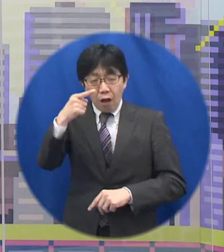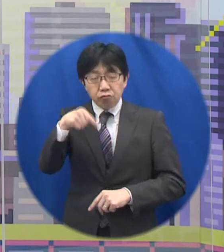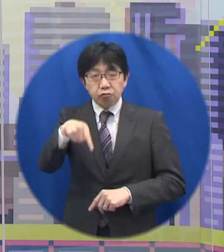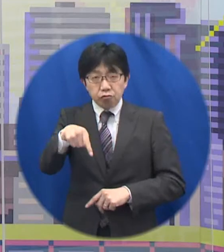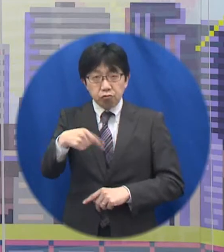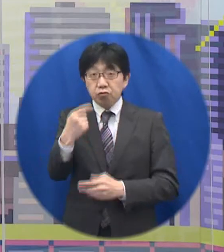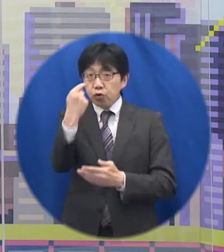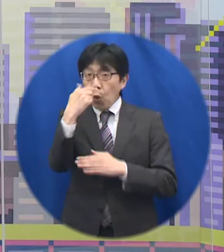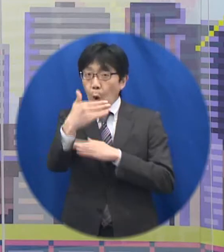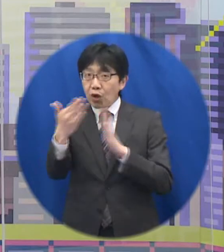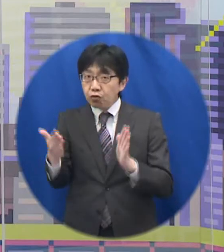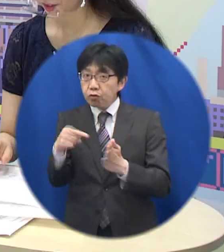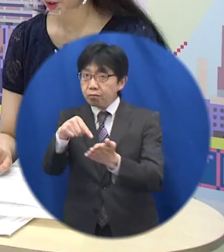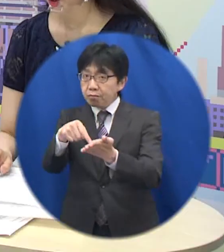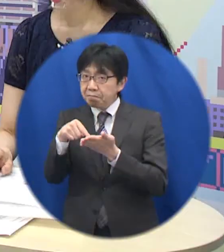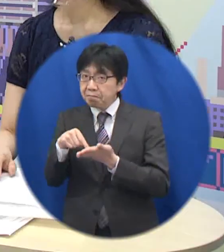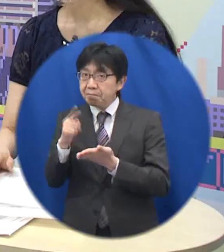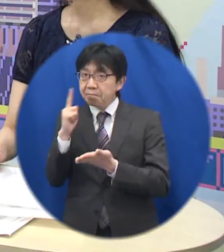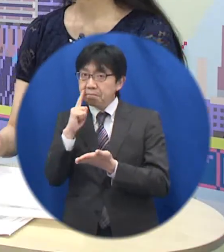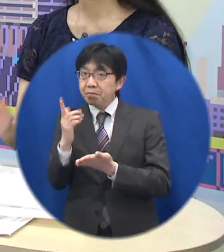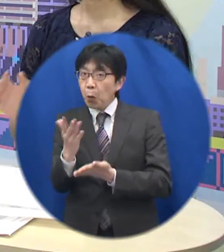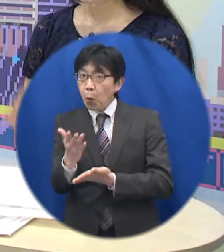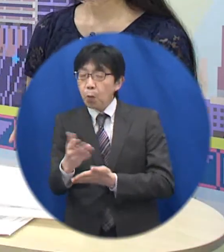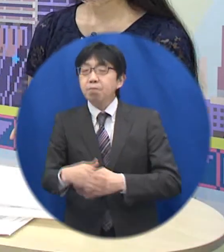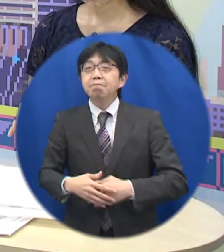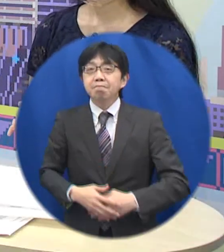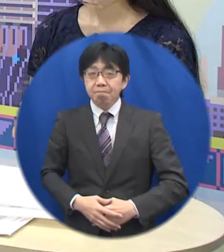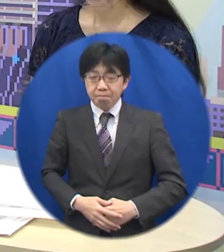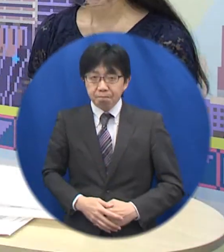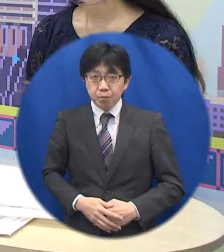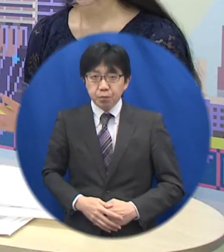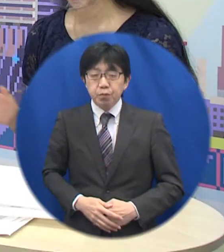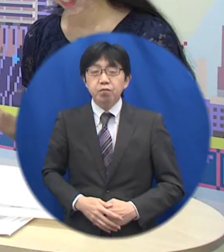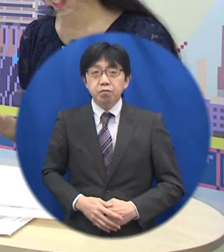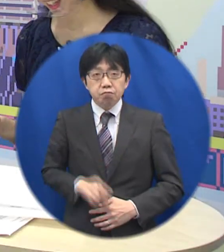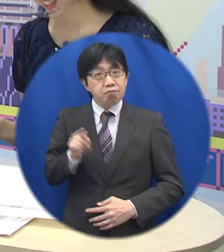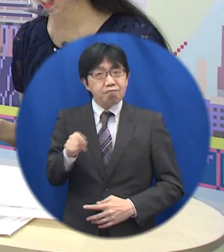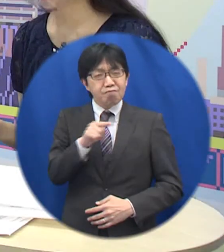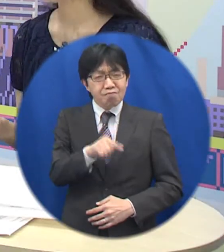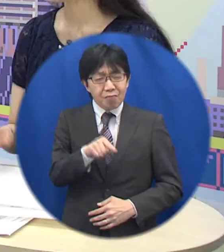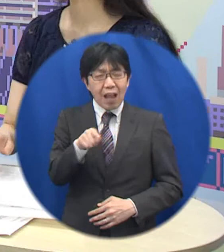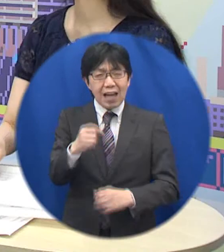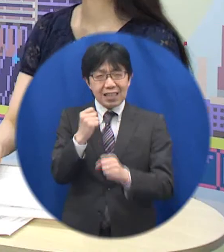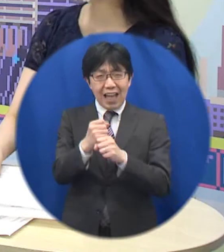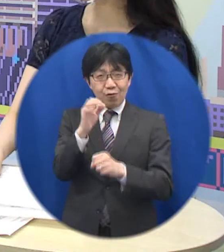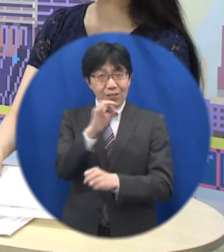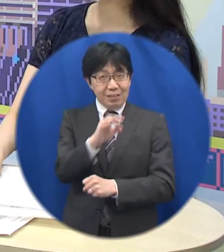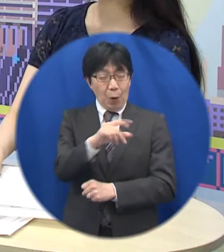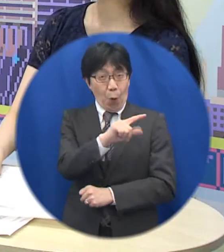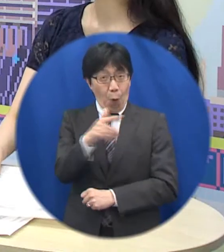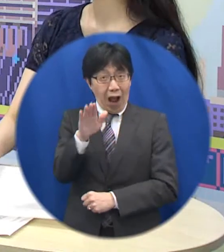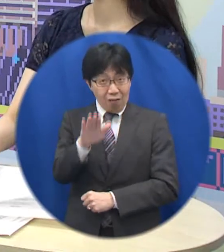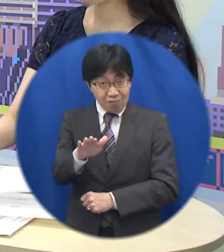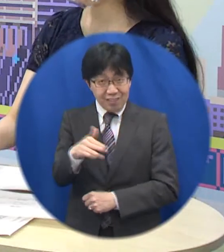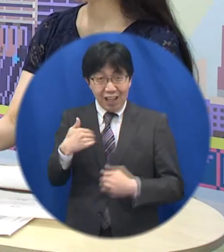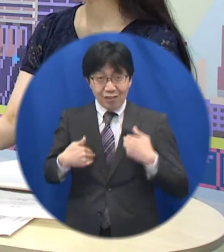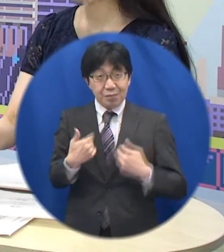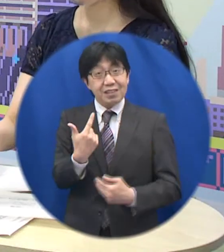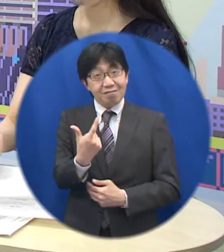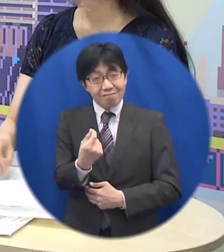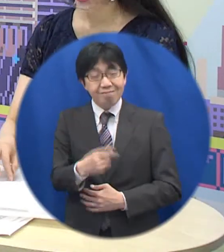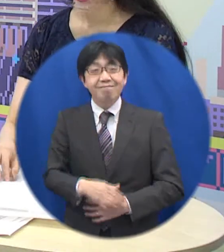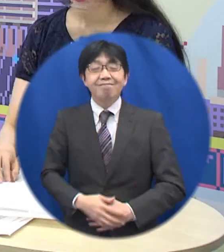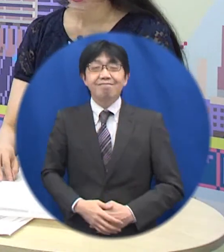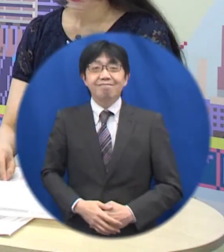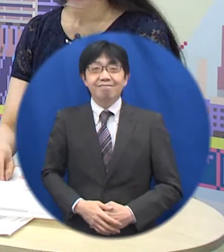でしょうか。 どちらもね、こうどんな作品ができるのか非常にね楽しみですよね。 は